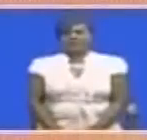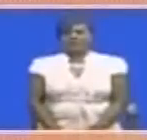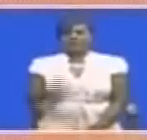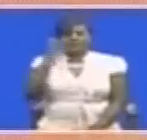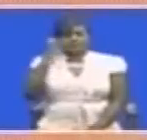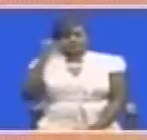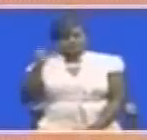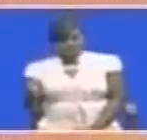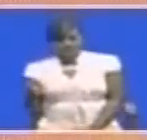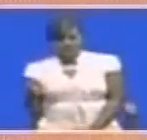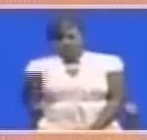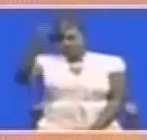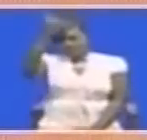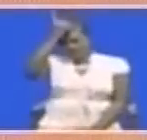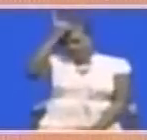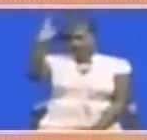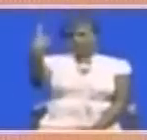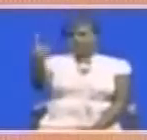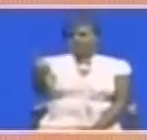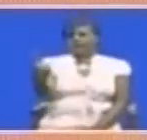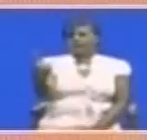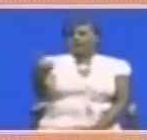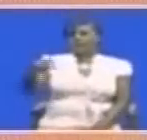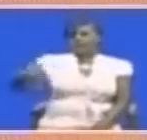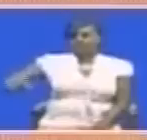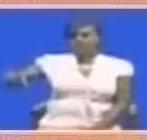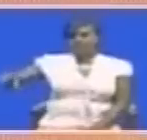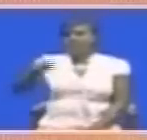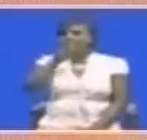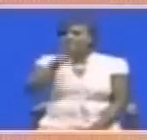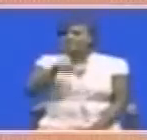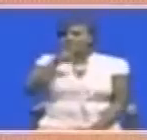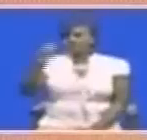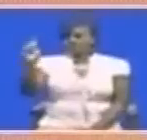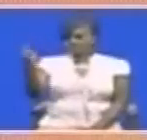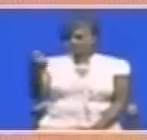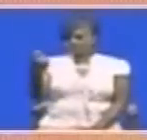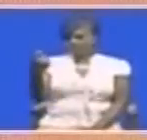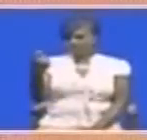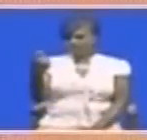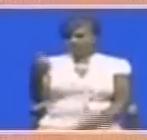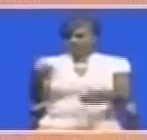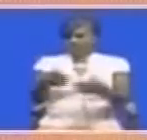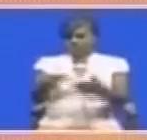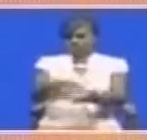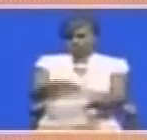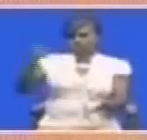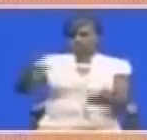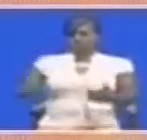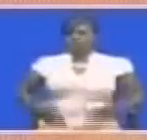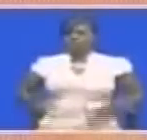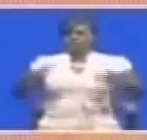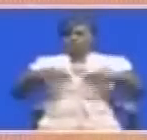Huzuni ilitanda katika kijiji cha Itivanzou katika kaunti ya Kitui, Kenya, wakati wa shughuli ya kuifukua maiti ya